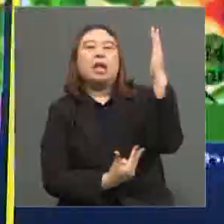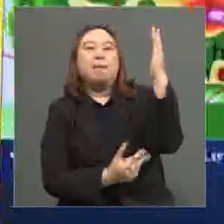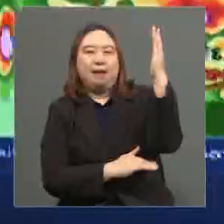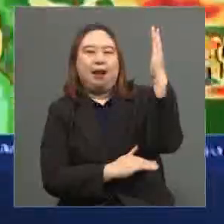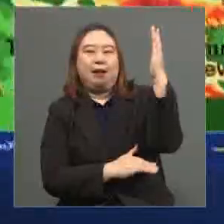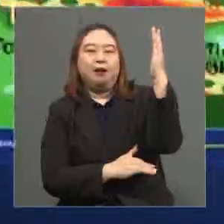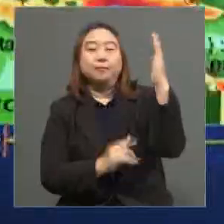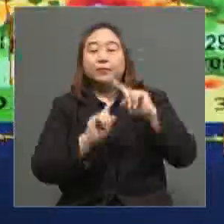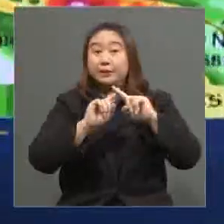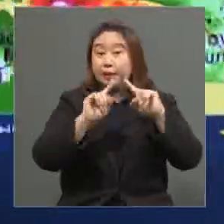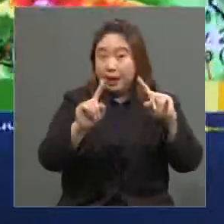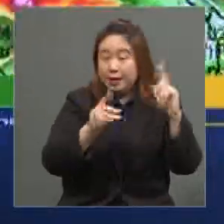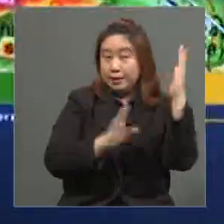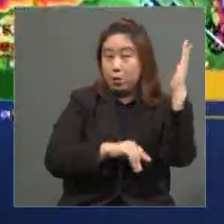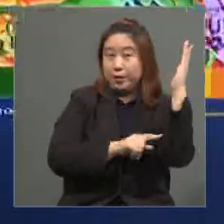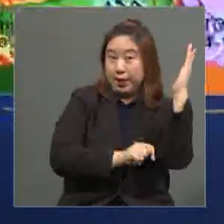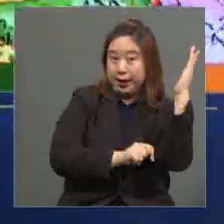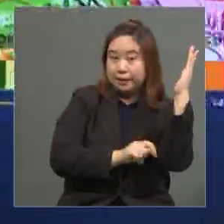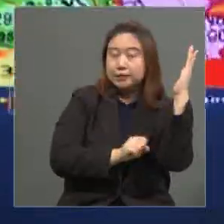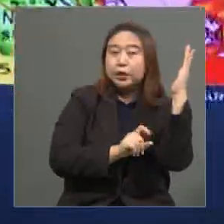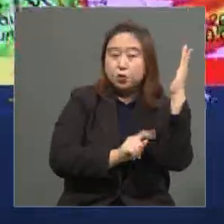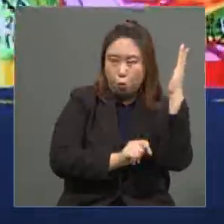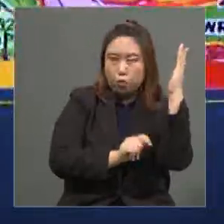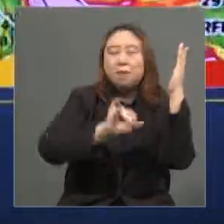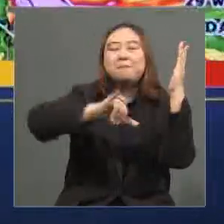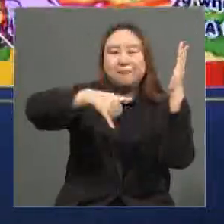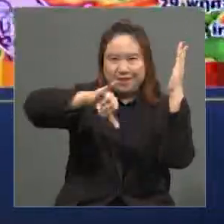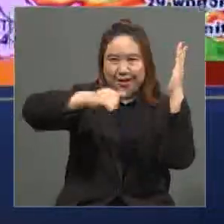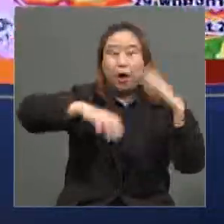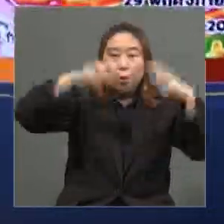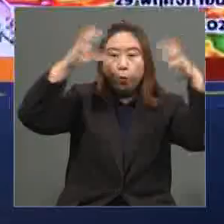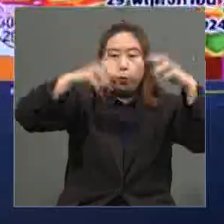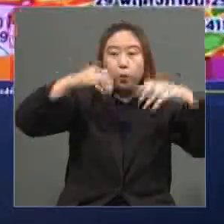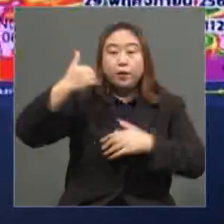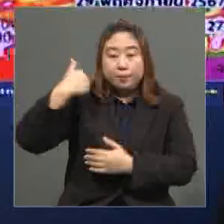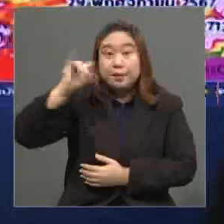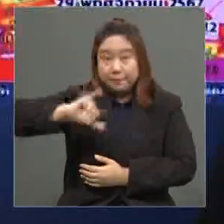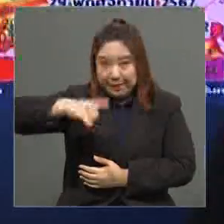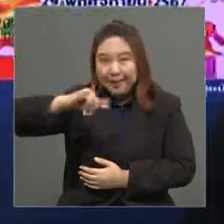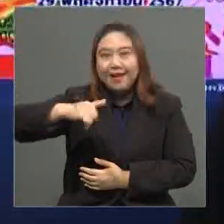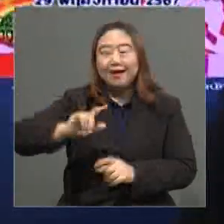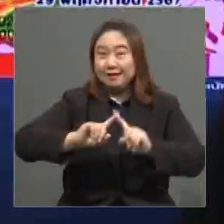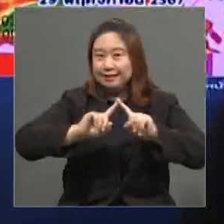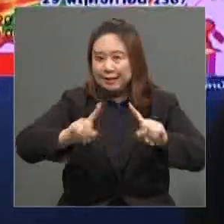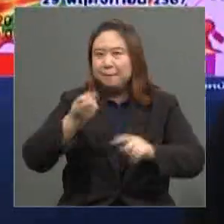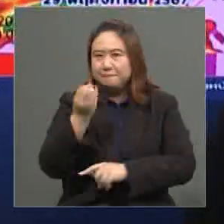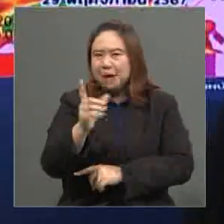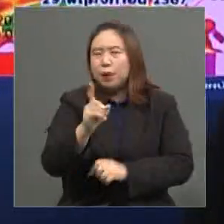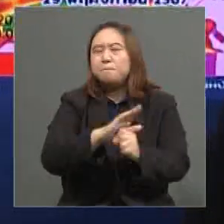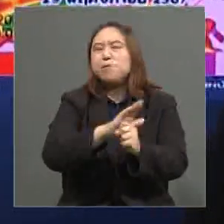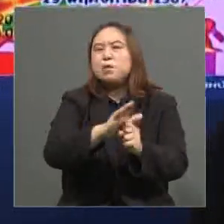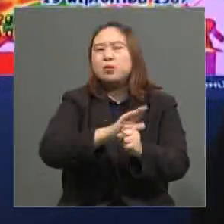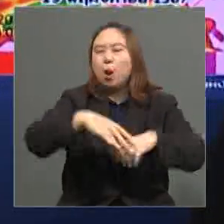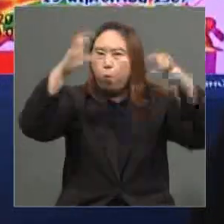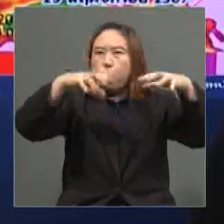บ